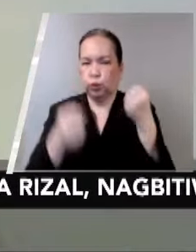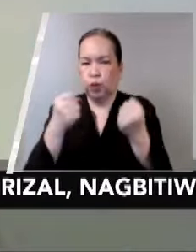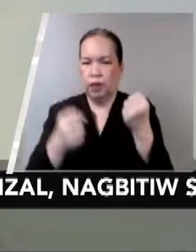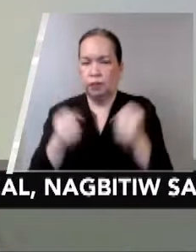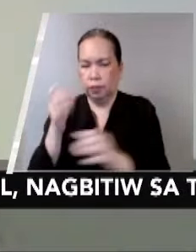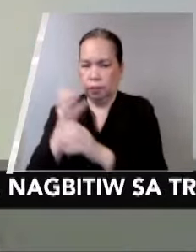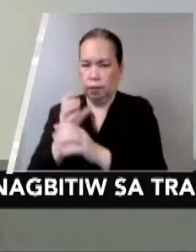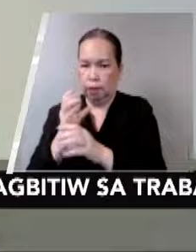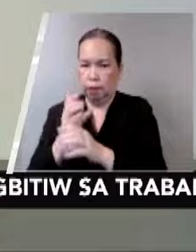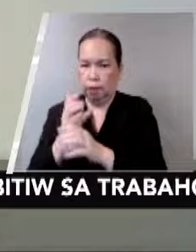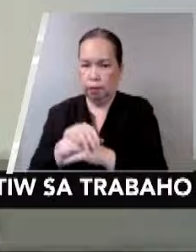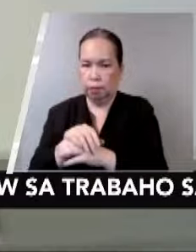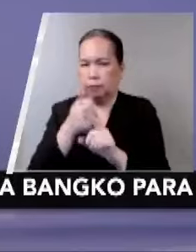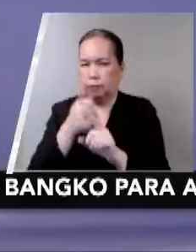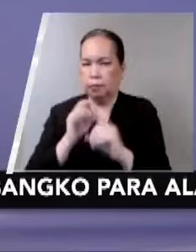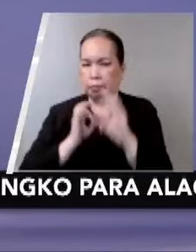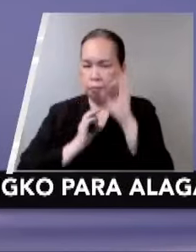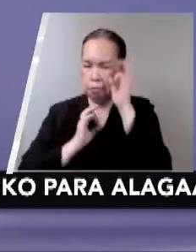mga nasugatan.